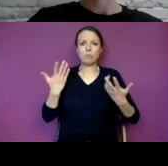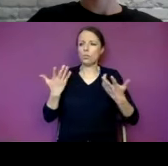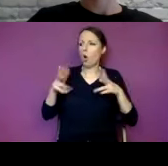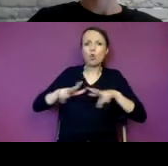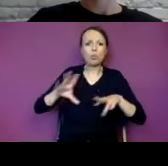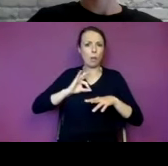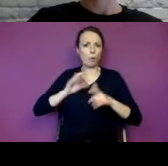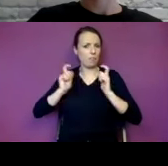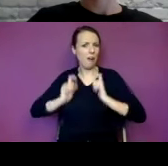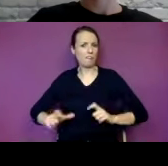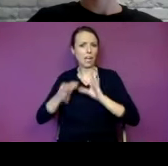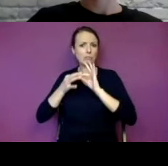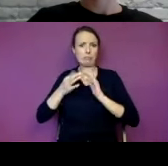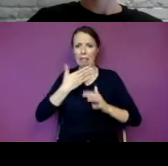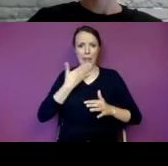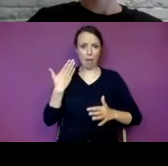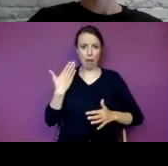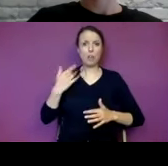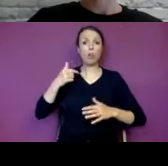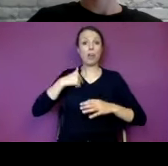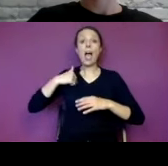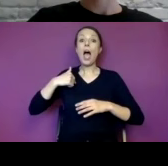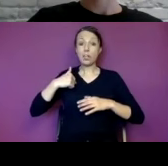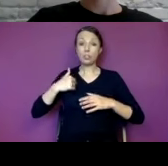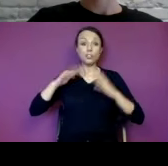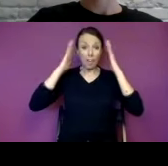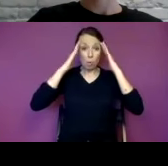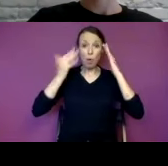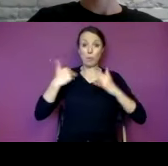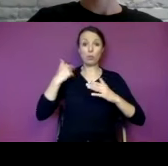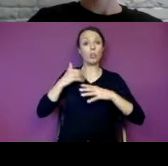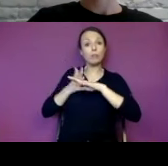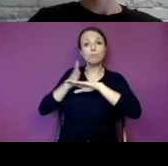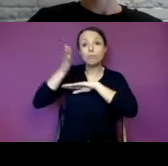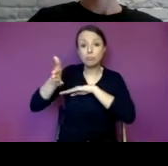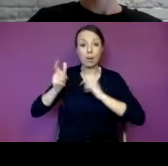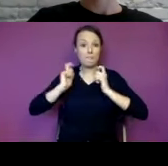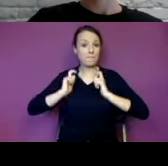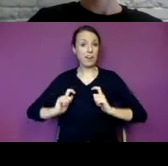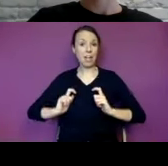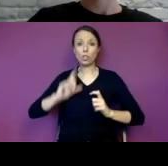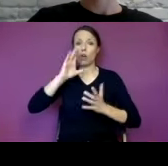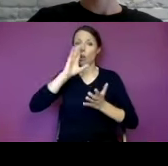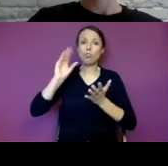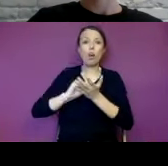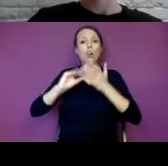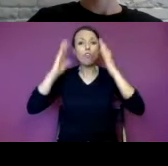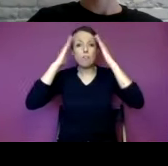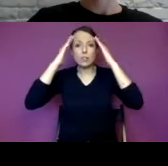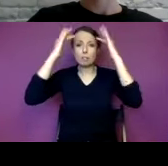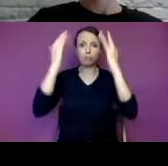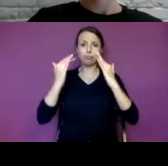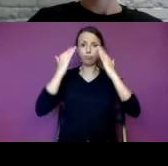wsią, jadę na wieś, żeby się czegoś o niej dowiedzieć, żeby te swoje wyobrażenia, które wy wzięliście na warsztat w swoim